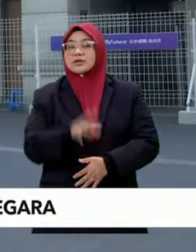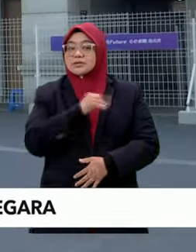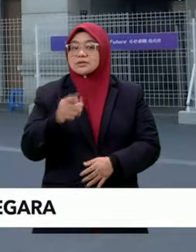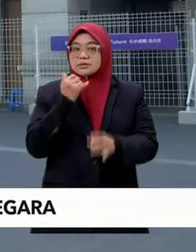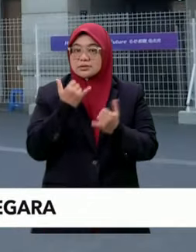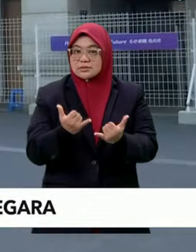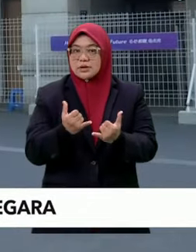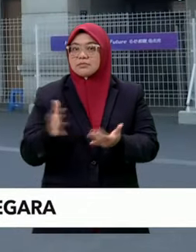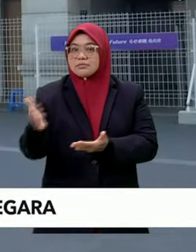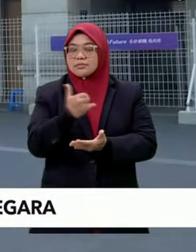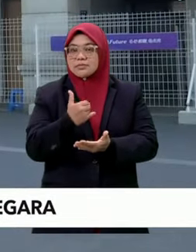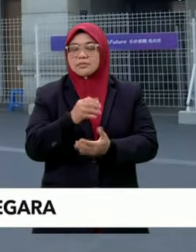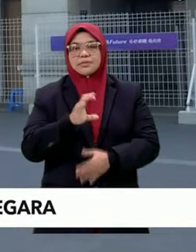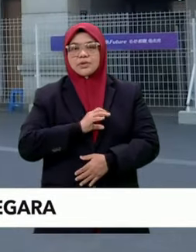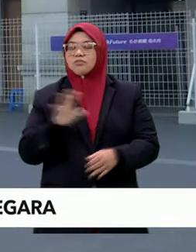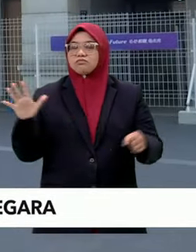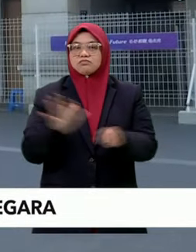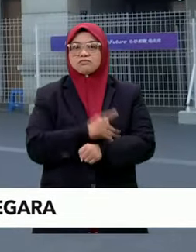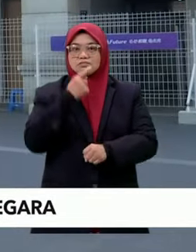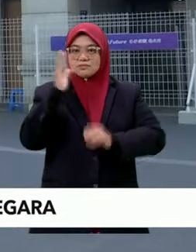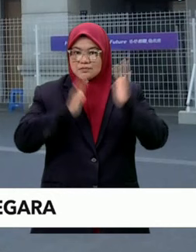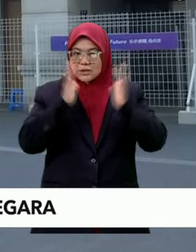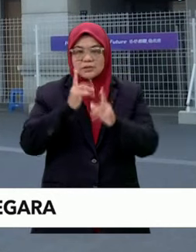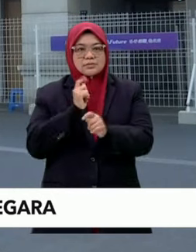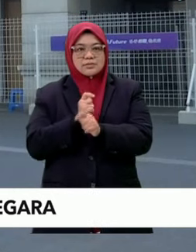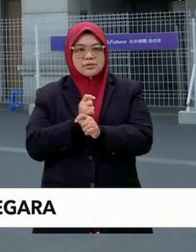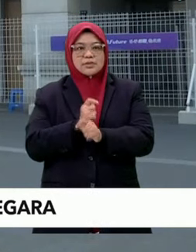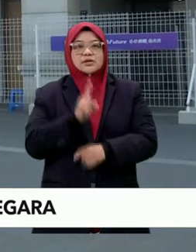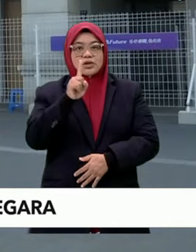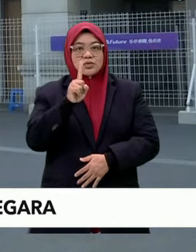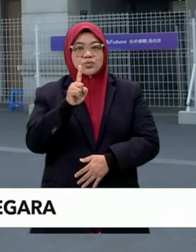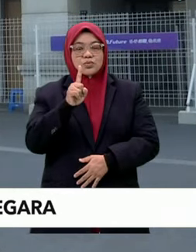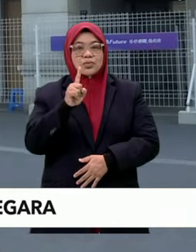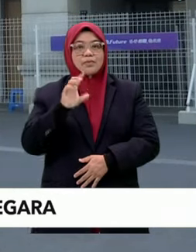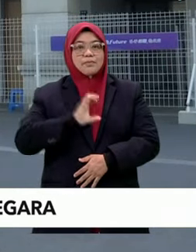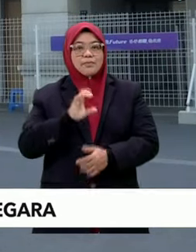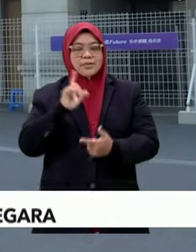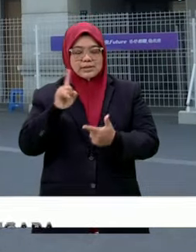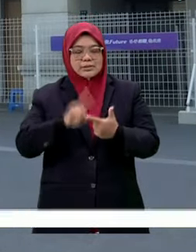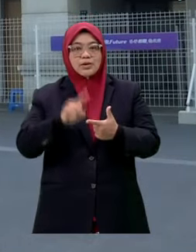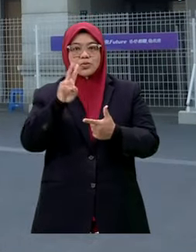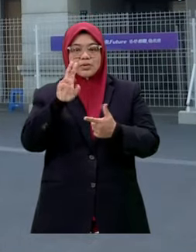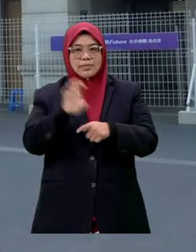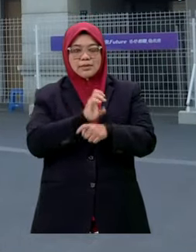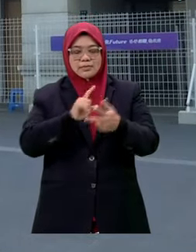zakat ini juga pungutan api dengan satu emas dua perak dan empat gangster